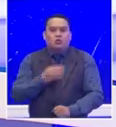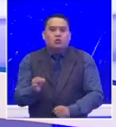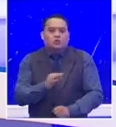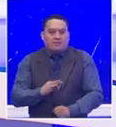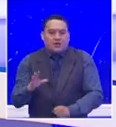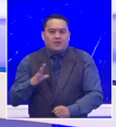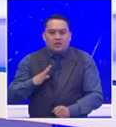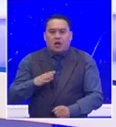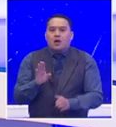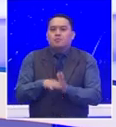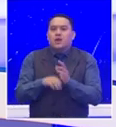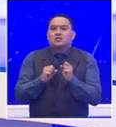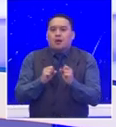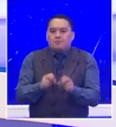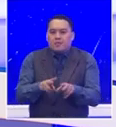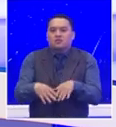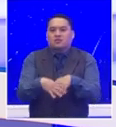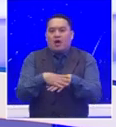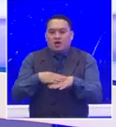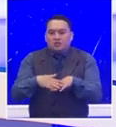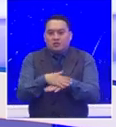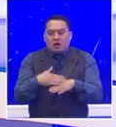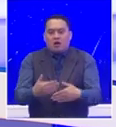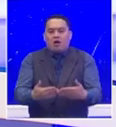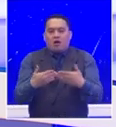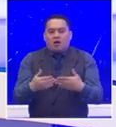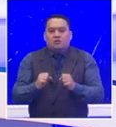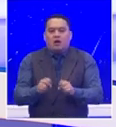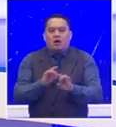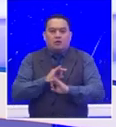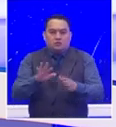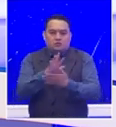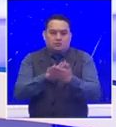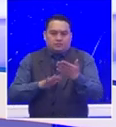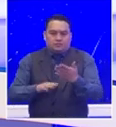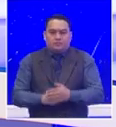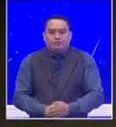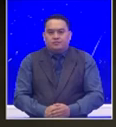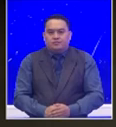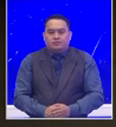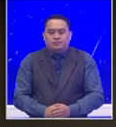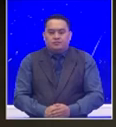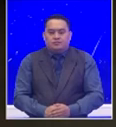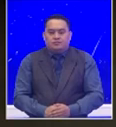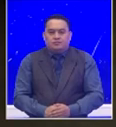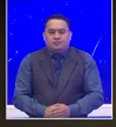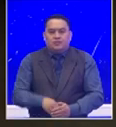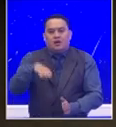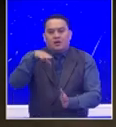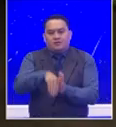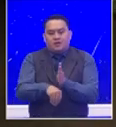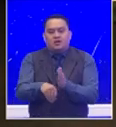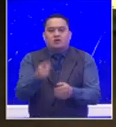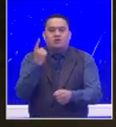Алматинской области. Как пытаются обезопасить население власти региона, смотрите далее. Введенный в стране режим